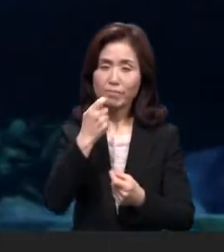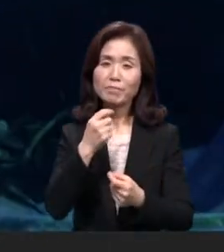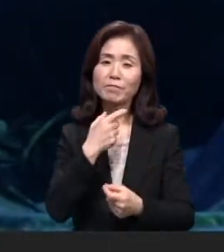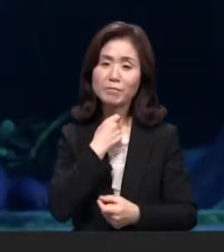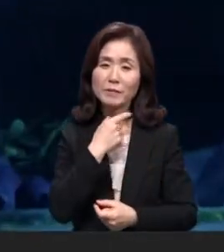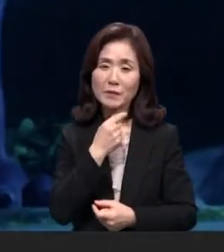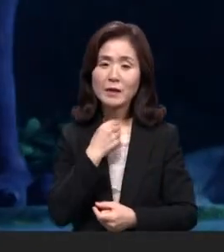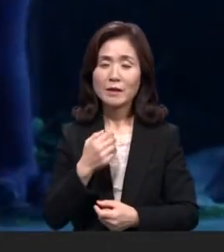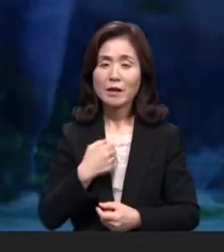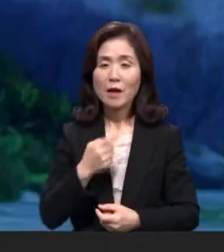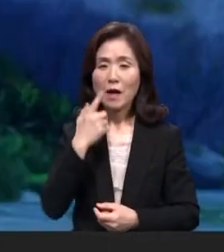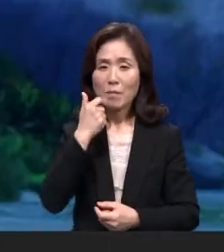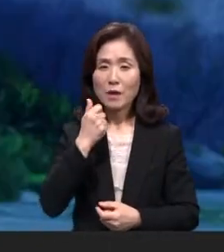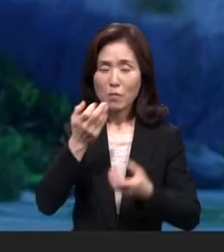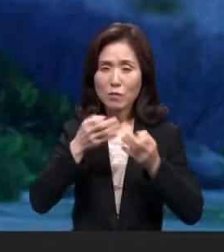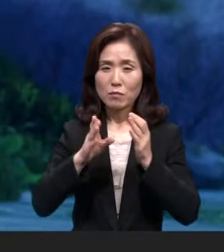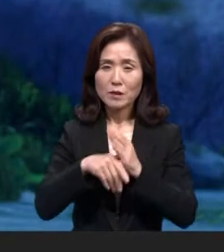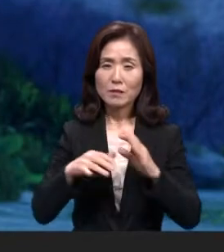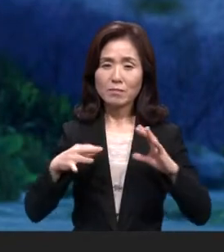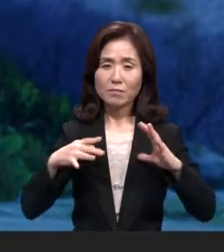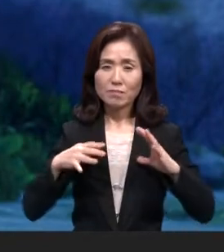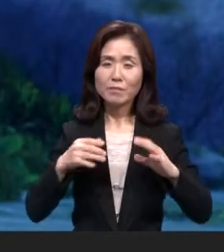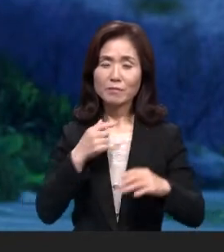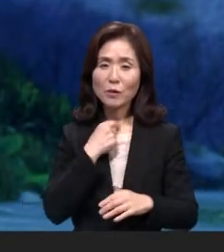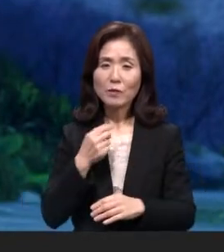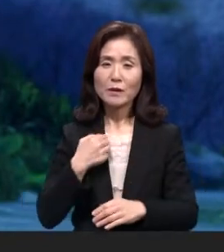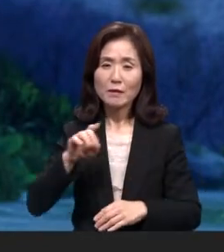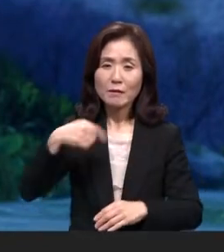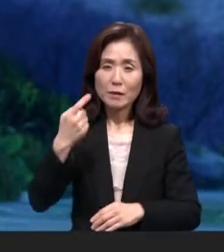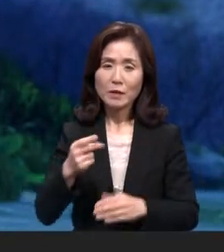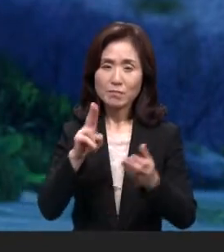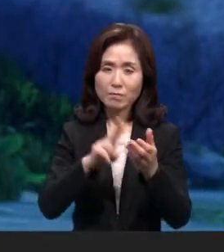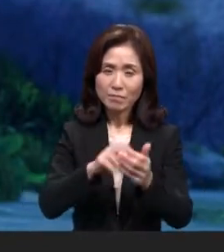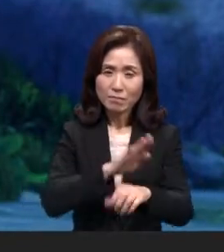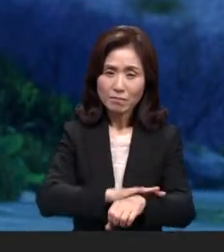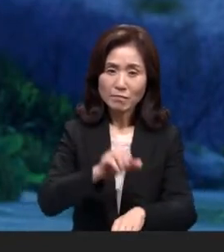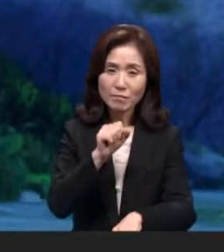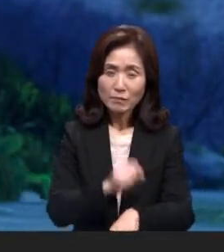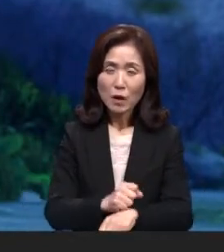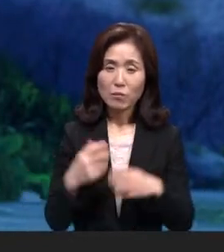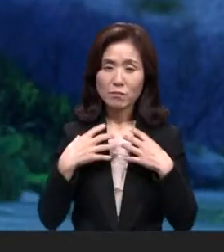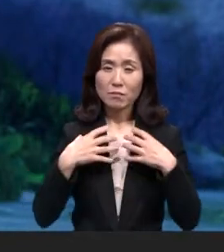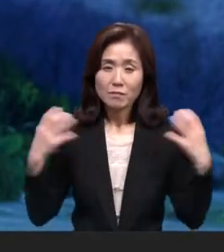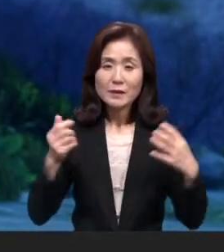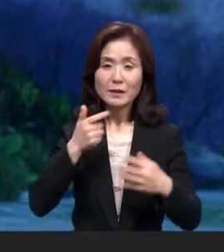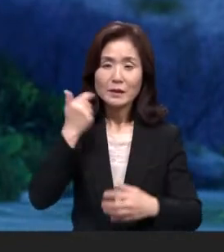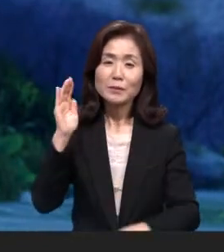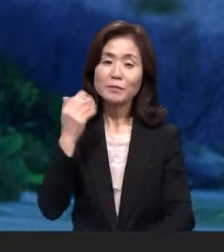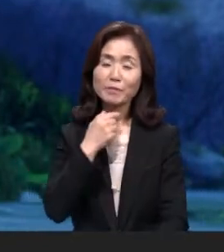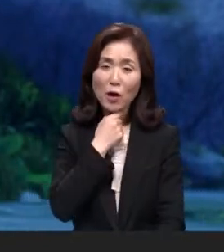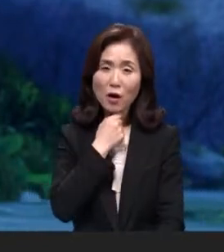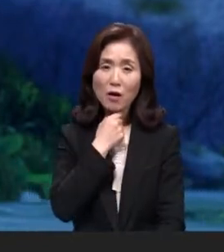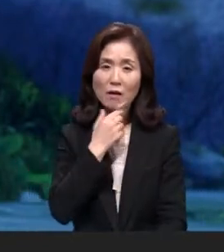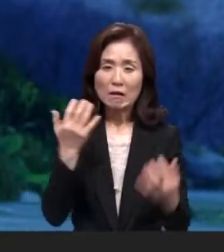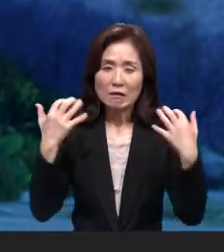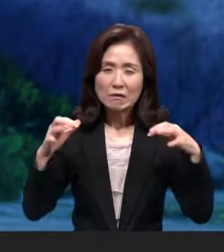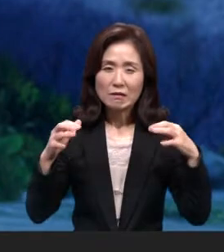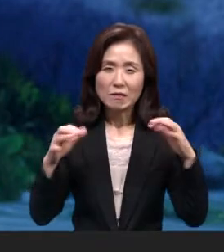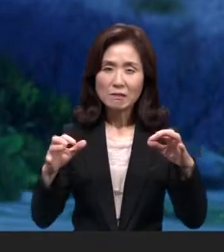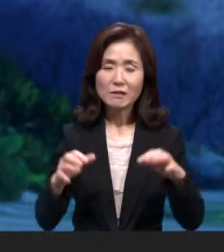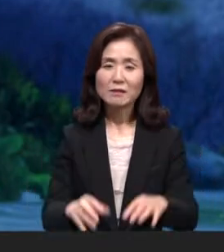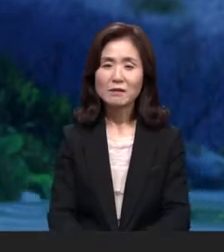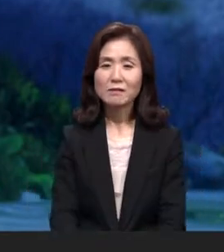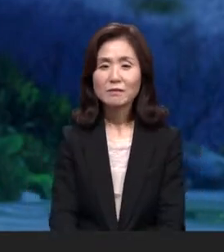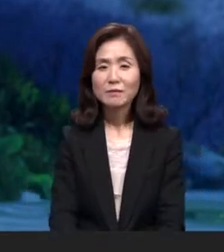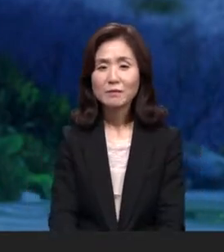해드릴 거예요. 이 다음에 전 숨기도 엄청 잘 숨고 몸집도 무지 큰 늑대가 될 거라고요. 와우 와우